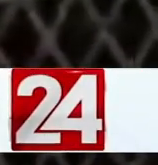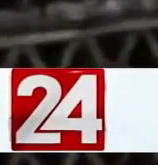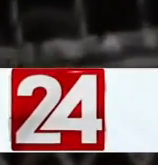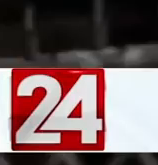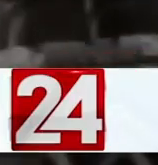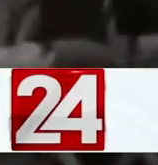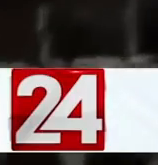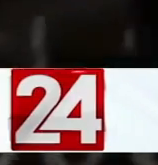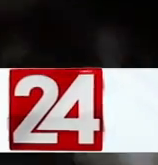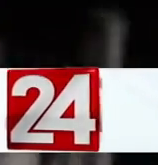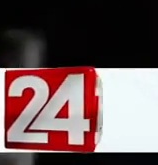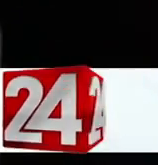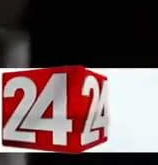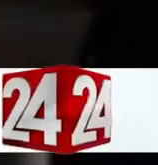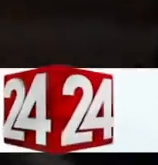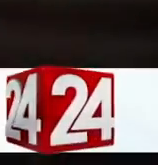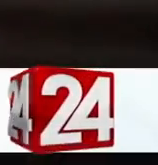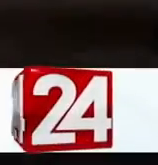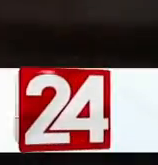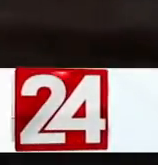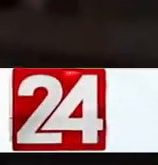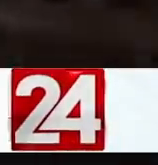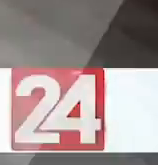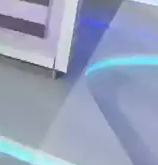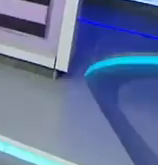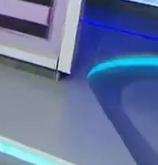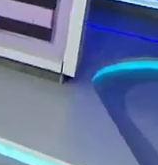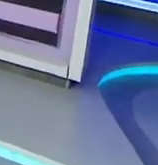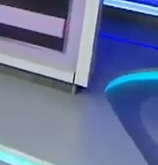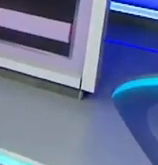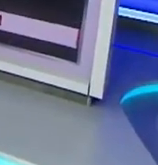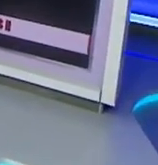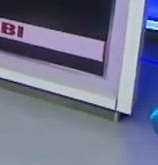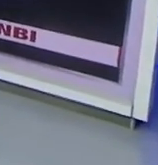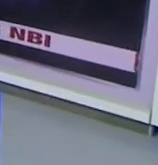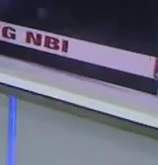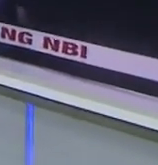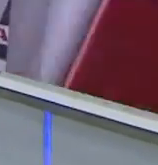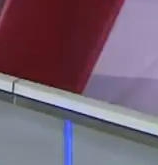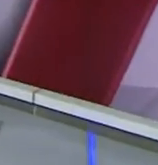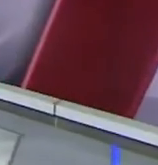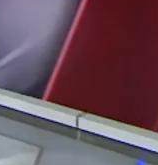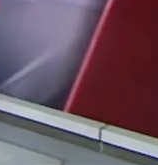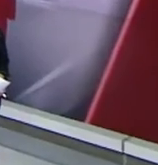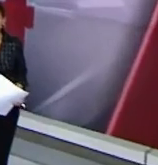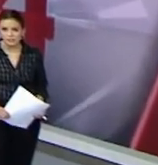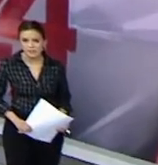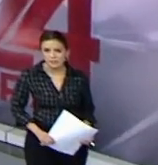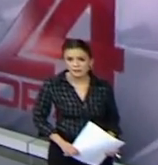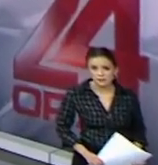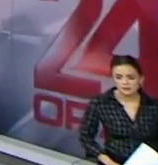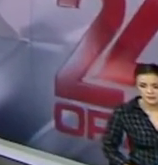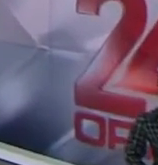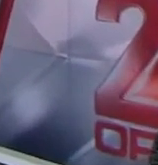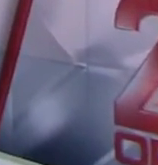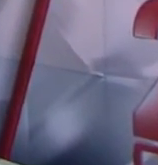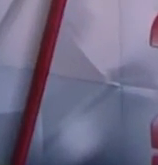ng hazing, tukoy na. Walang patid ang pagtutok dito lang sa 24 oras.